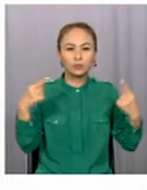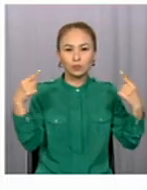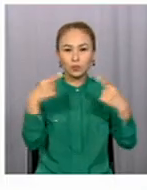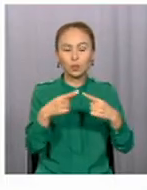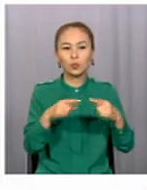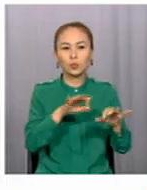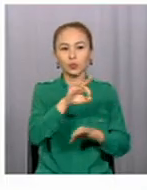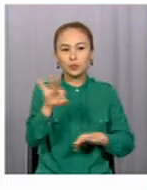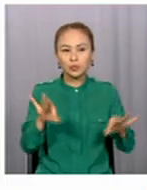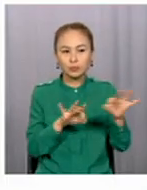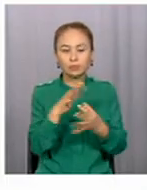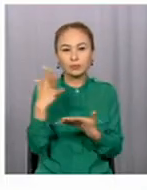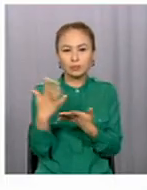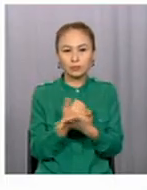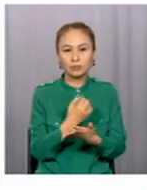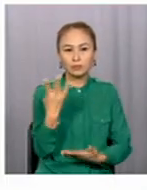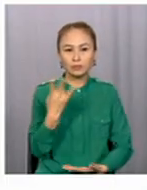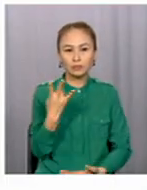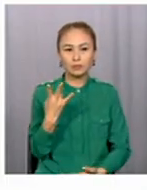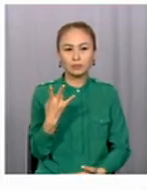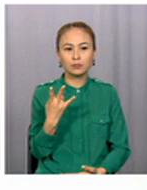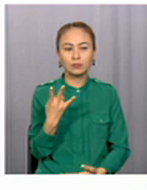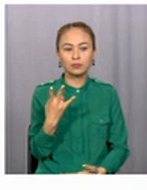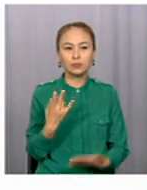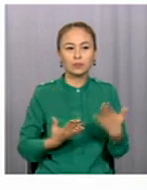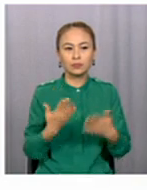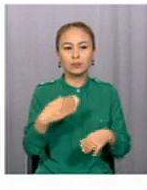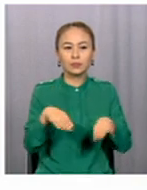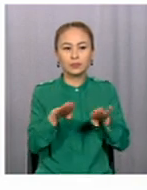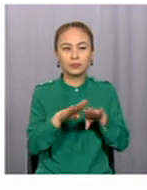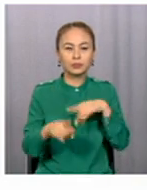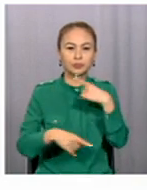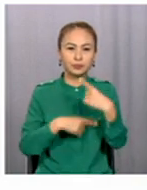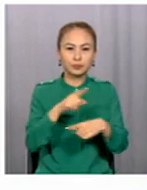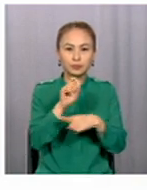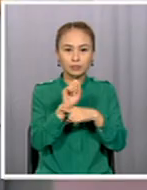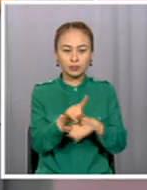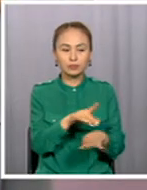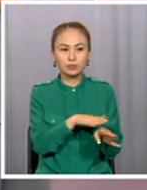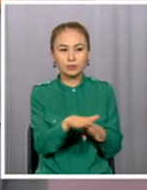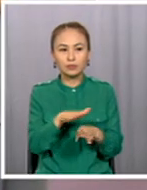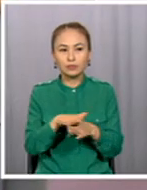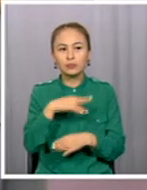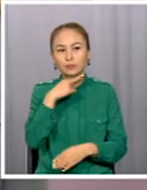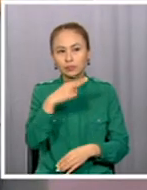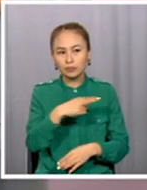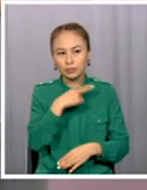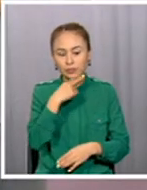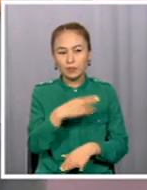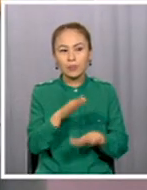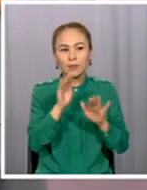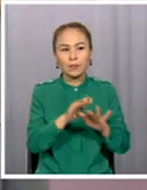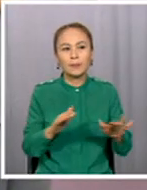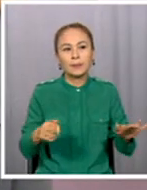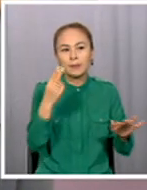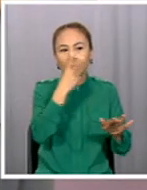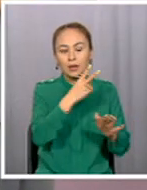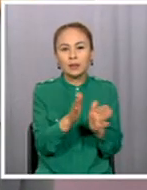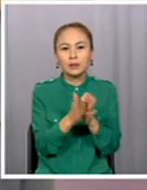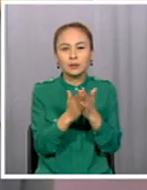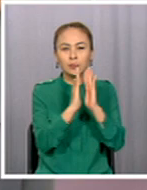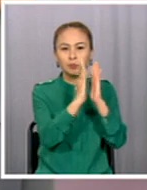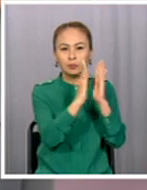өлшемін табуымыз қажет. Олай болса, келесі тапсырмаға назар аударайық. Балалар, мұнда кітап сөрелері